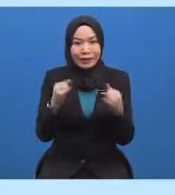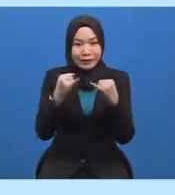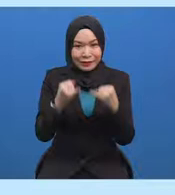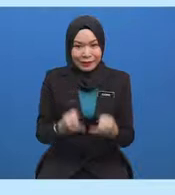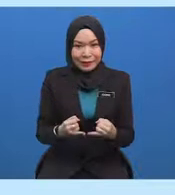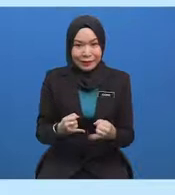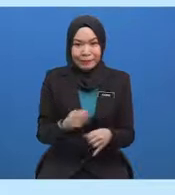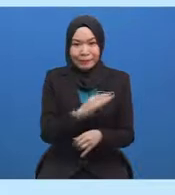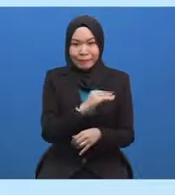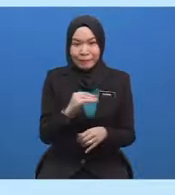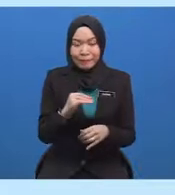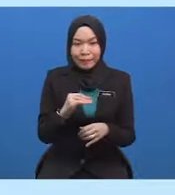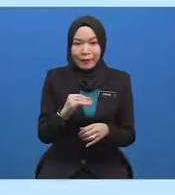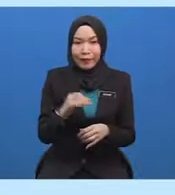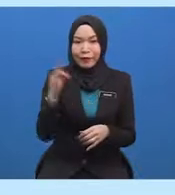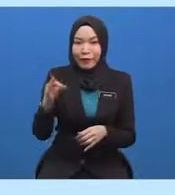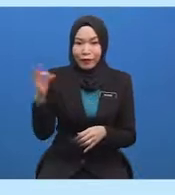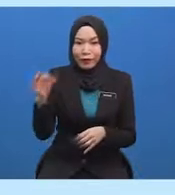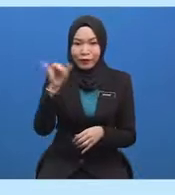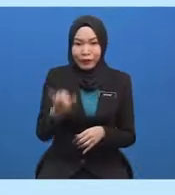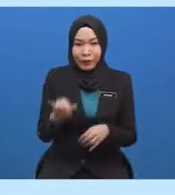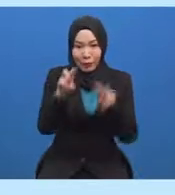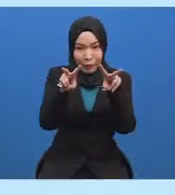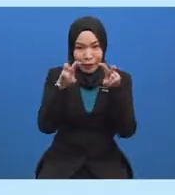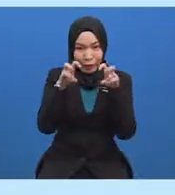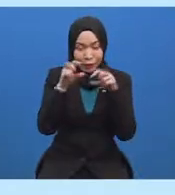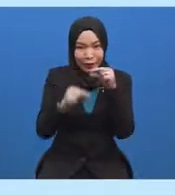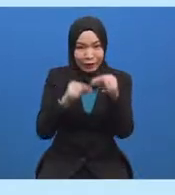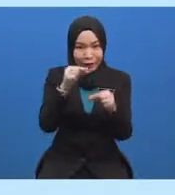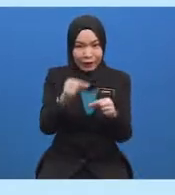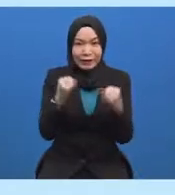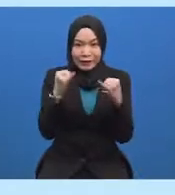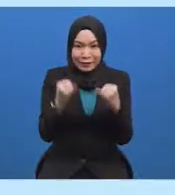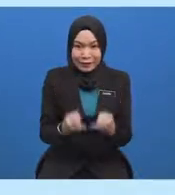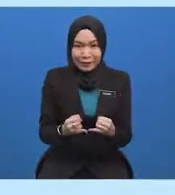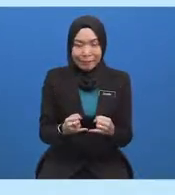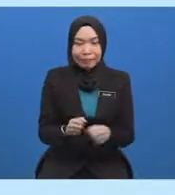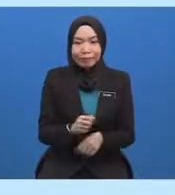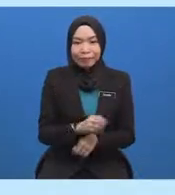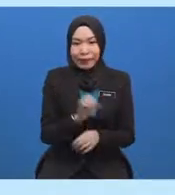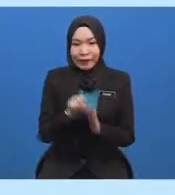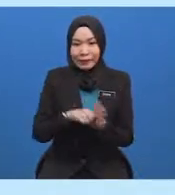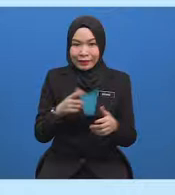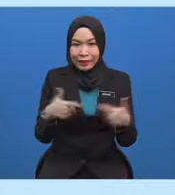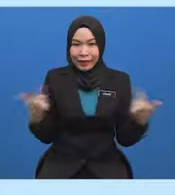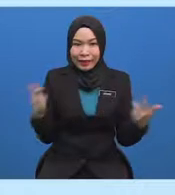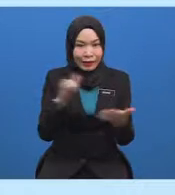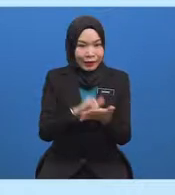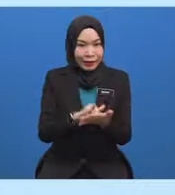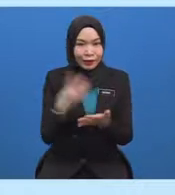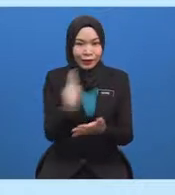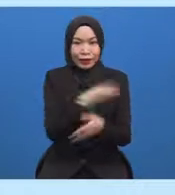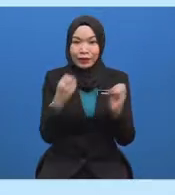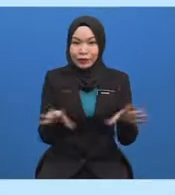faktor-faktor yang mempengaruhi gerakan gizi Hai selain dari itu kita juga telah mempelajari tentang